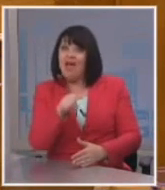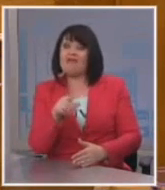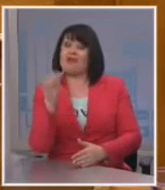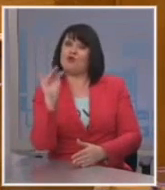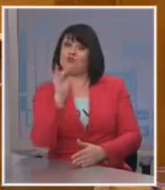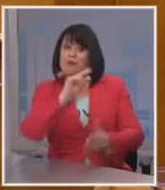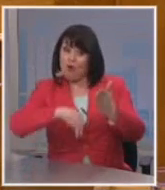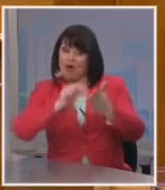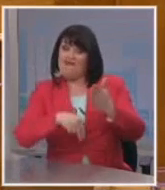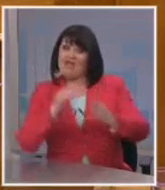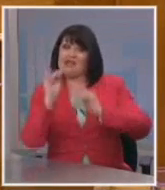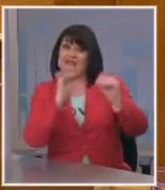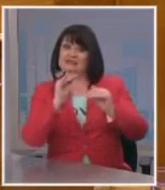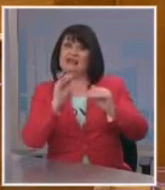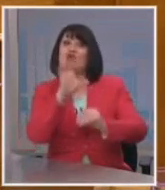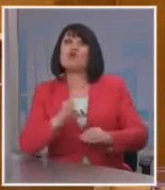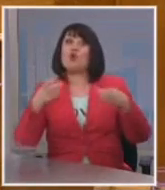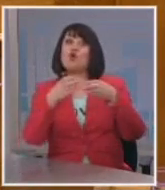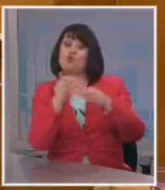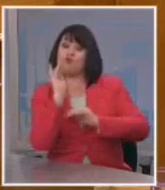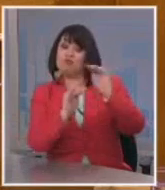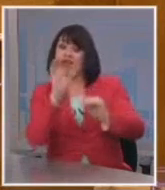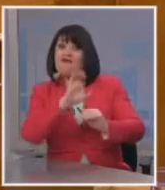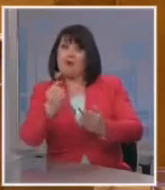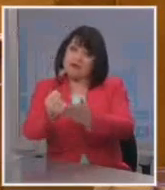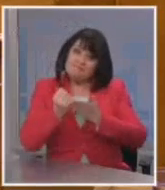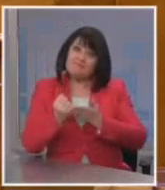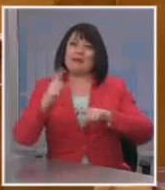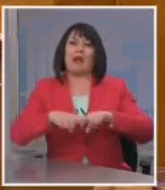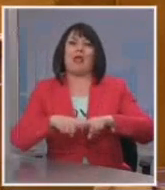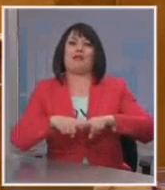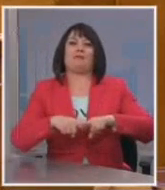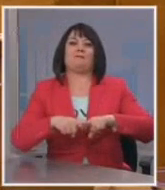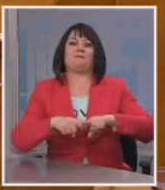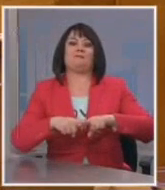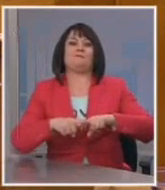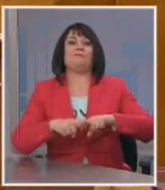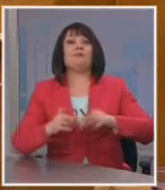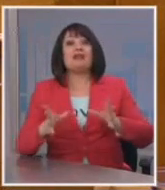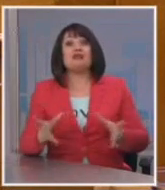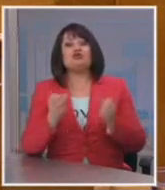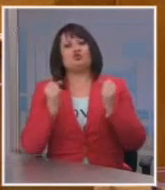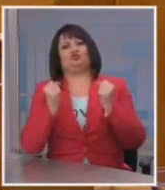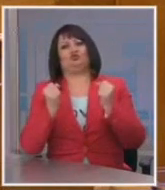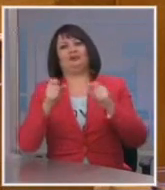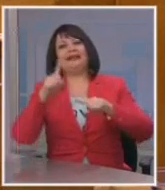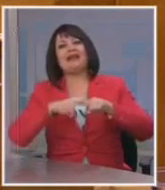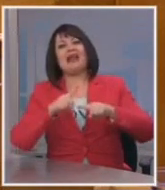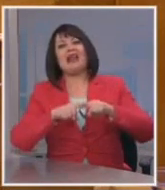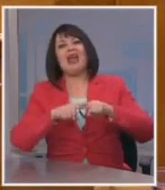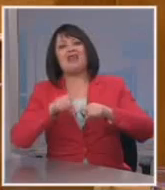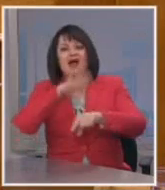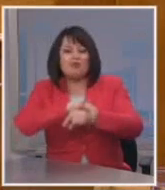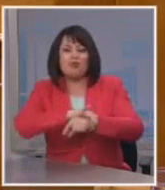τη διάρκεια της συζήτησης στο Eurogroup να στηρίξουν την Ελλάδα, να βγάλουν πια την Ελλάδα από τις